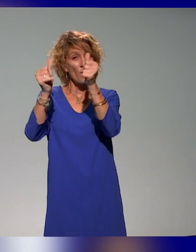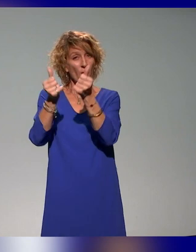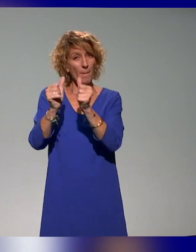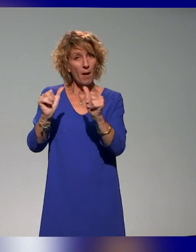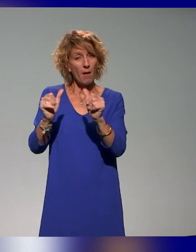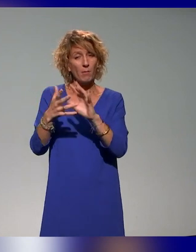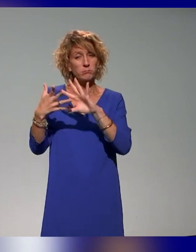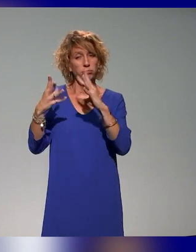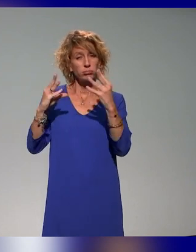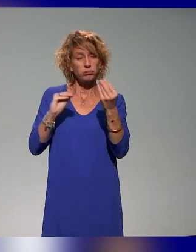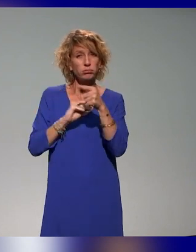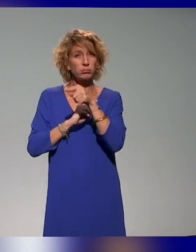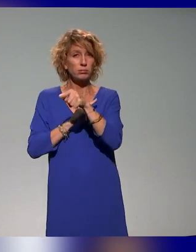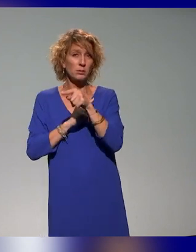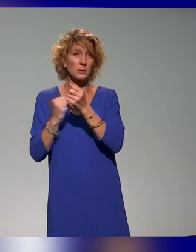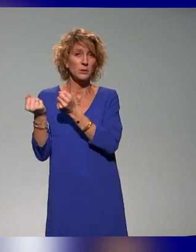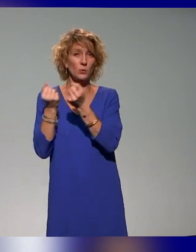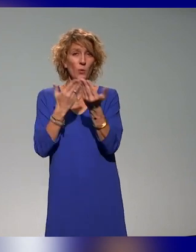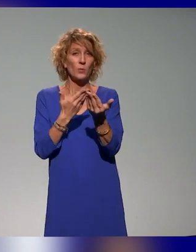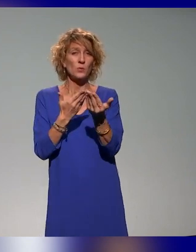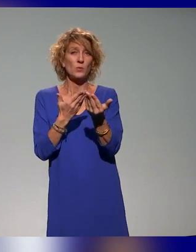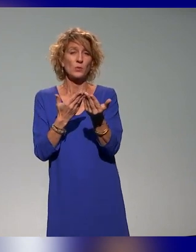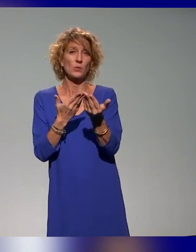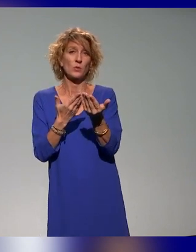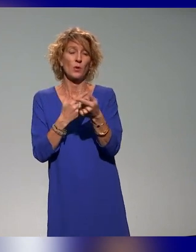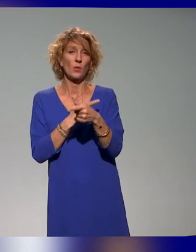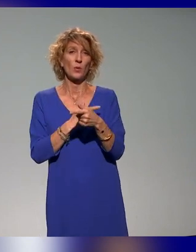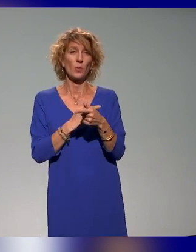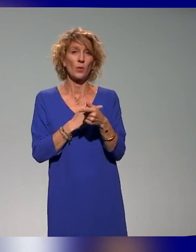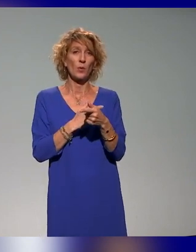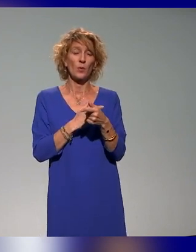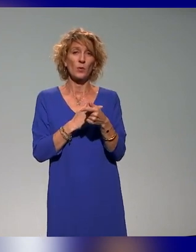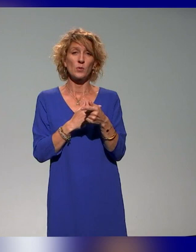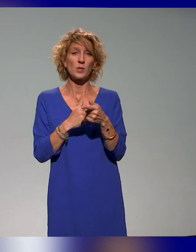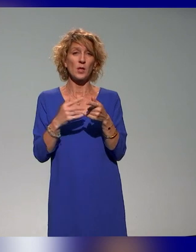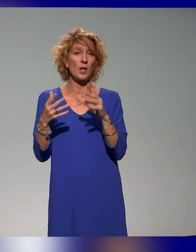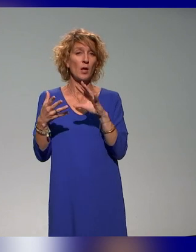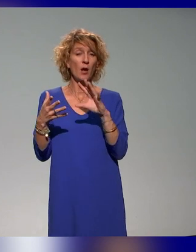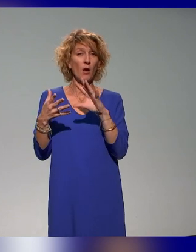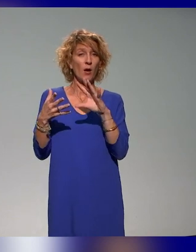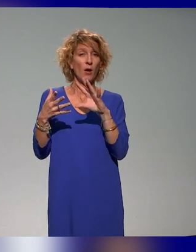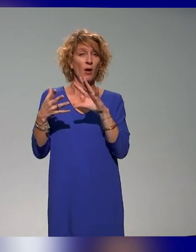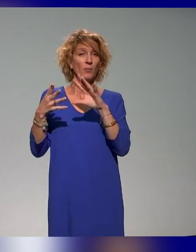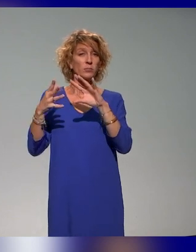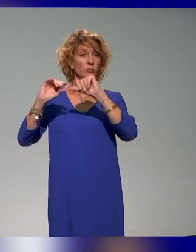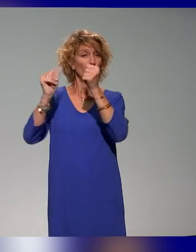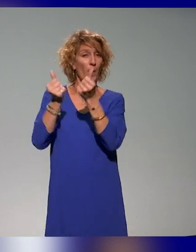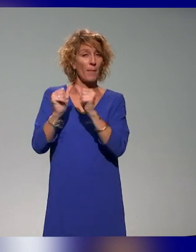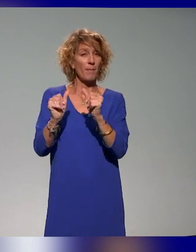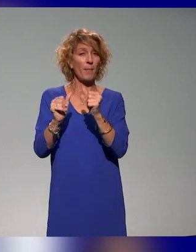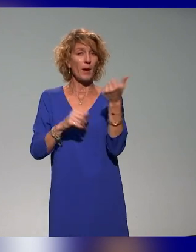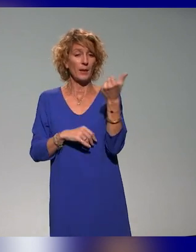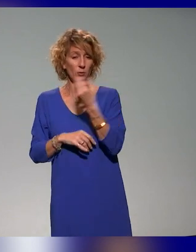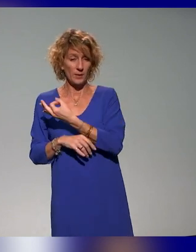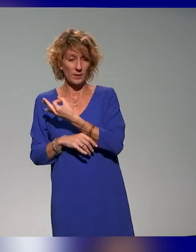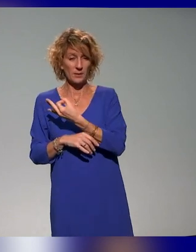les formats qui sont proposés, donc c'est le format hebdomadaire, le format